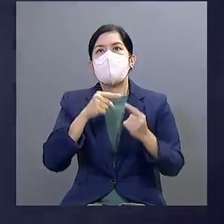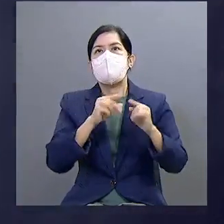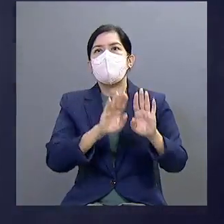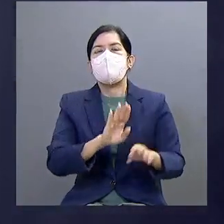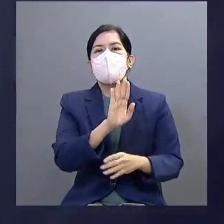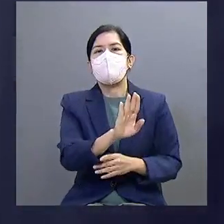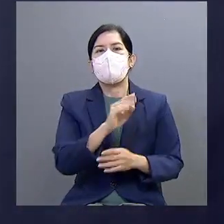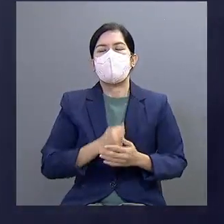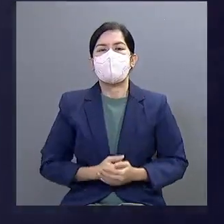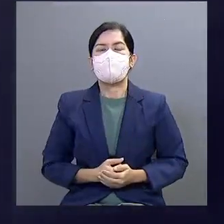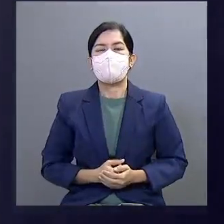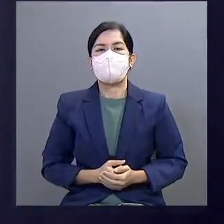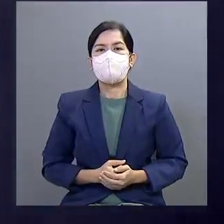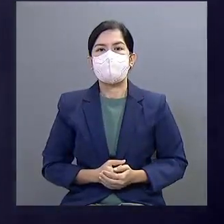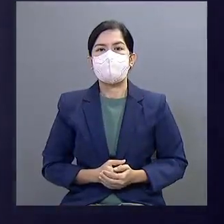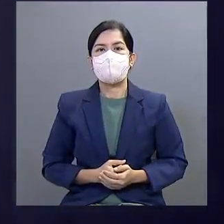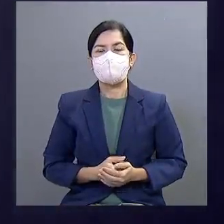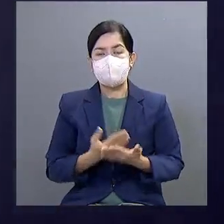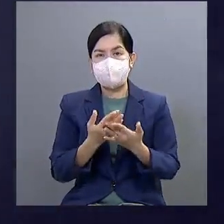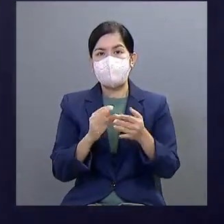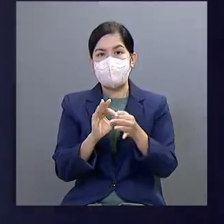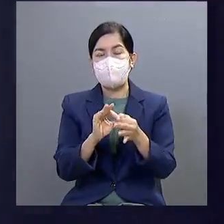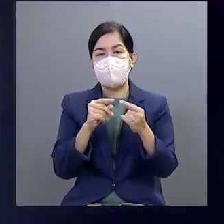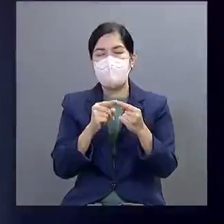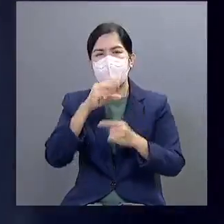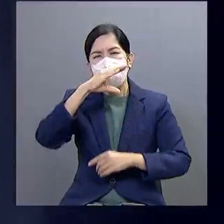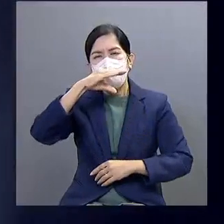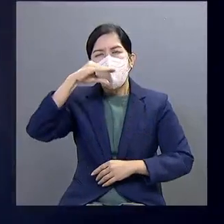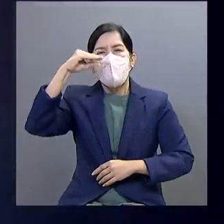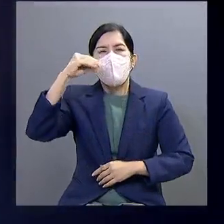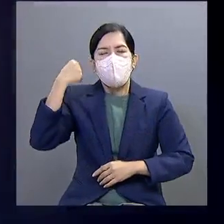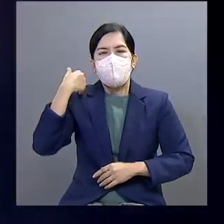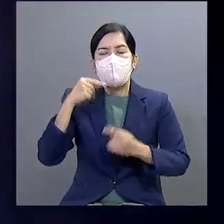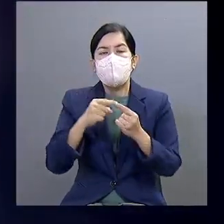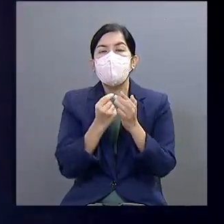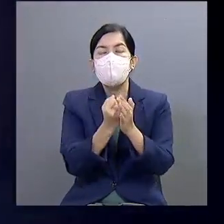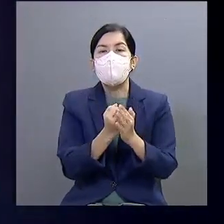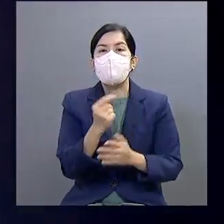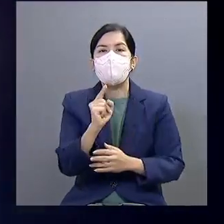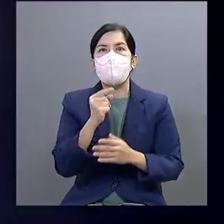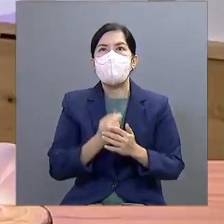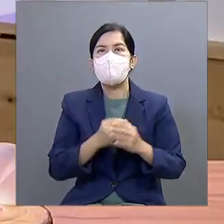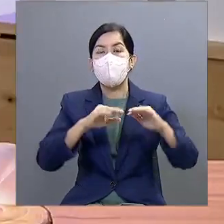อยด้วยคุณสมบัติของมันเนี่ยจะมีคุณสมบัติในการลดกลิ่นนะคะ